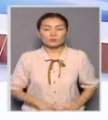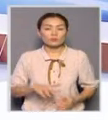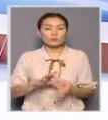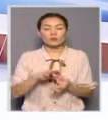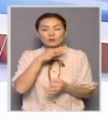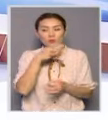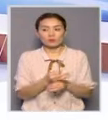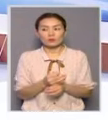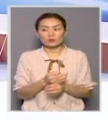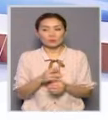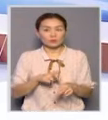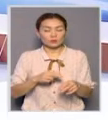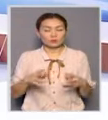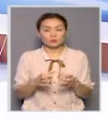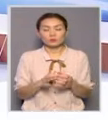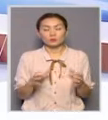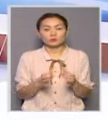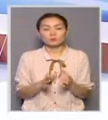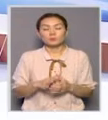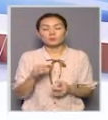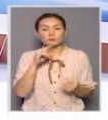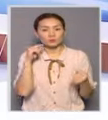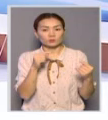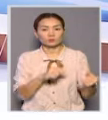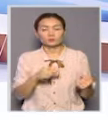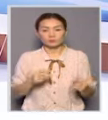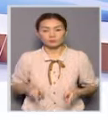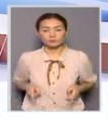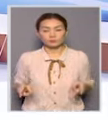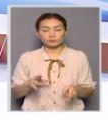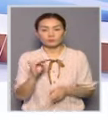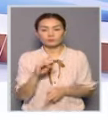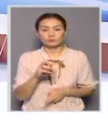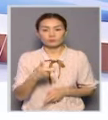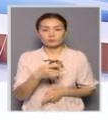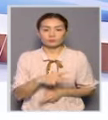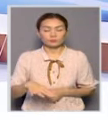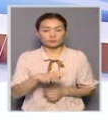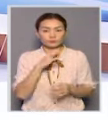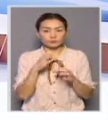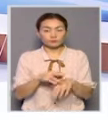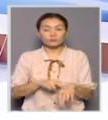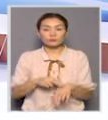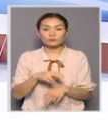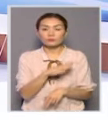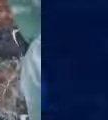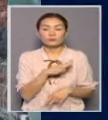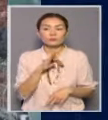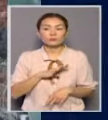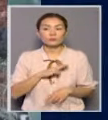Сотрудники отделения криминальной полиции и группы по противодействию экстремизму Курмагазинского районного отдела полиции в